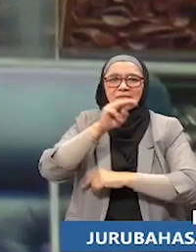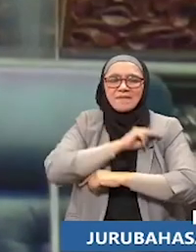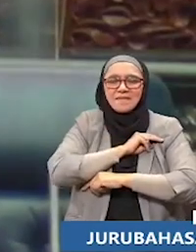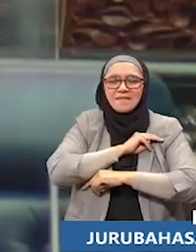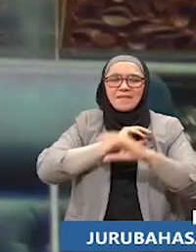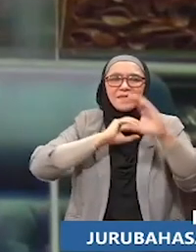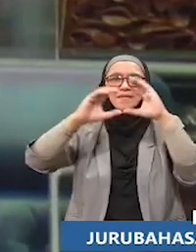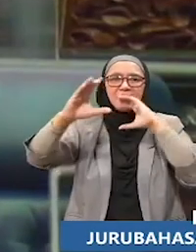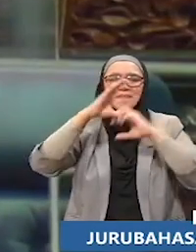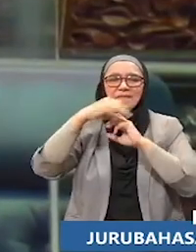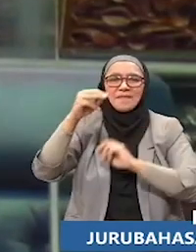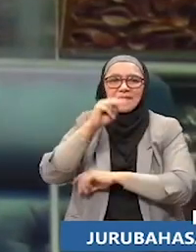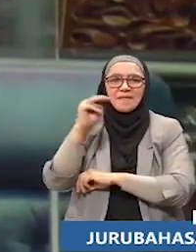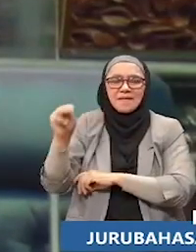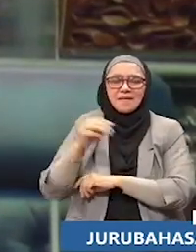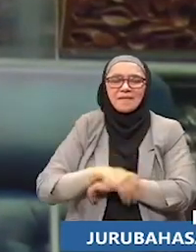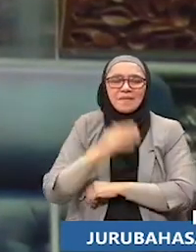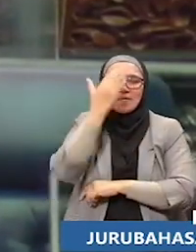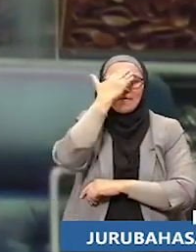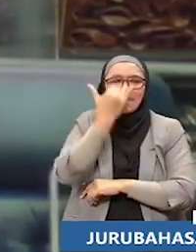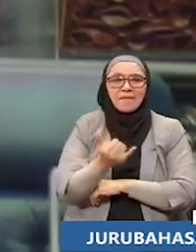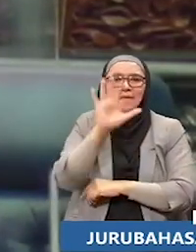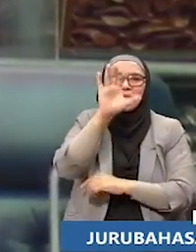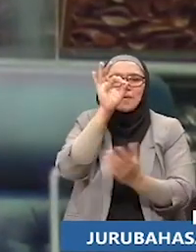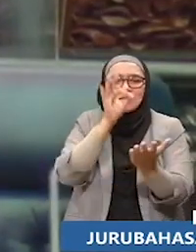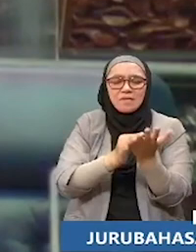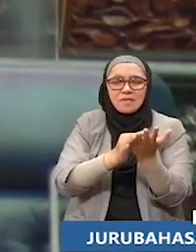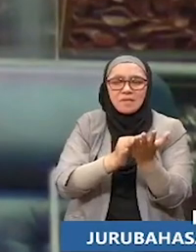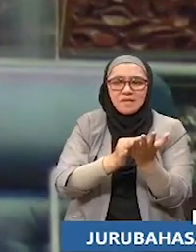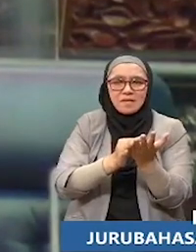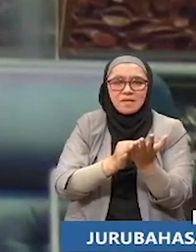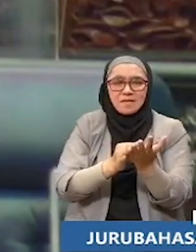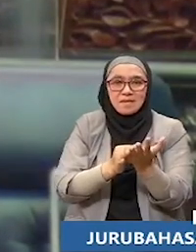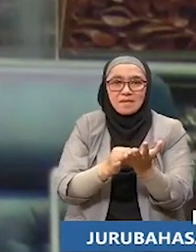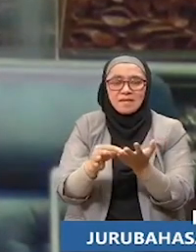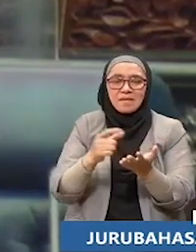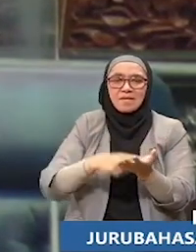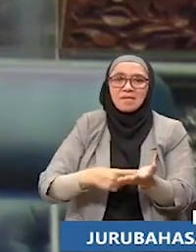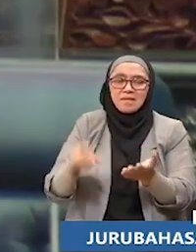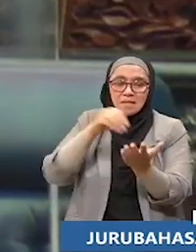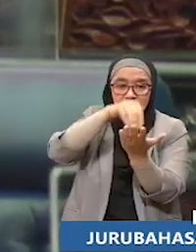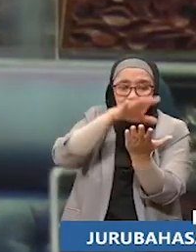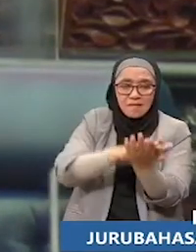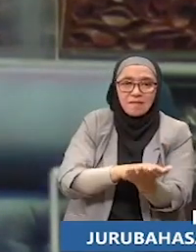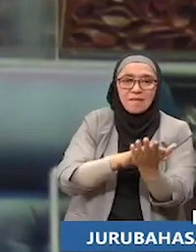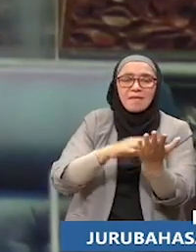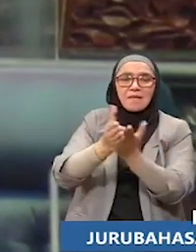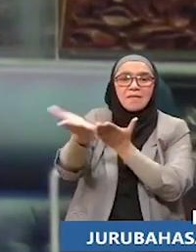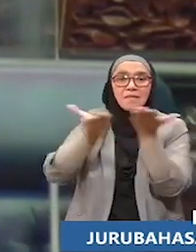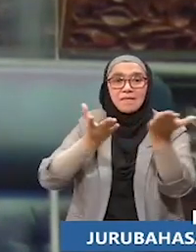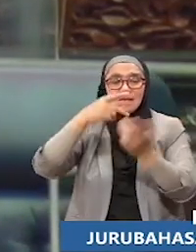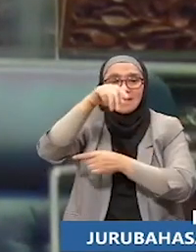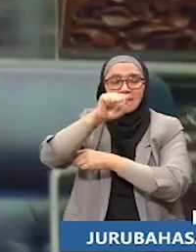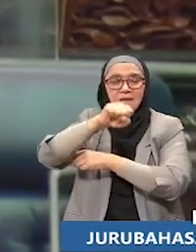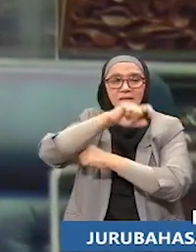menyatakan mengapa 50 sen dikenakan sebagai charge sebagai komisen oleh pejabat pos kepada pelanggan apabila membayar